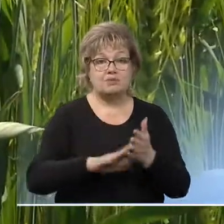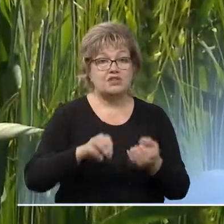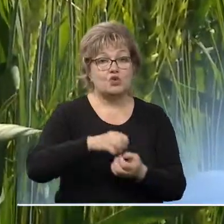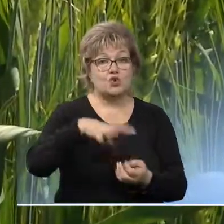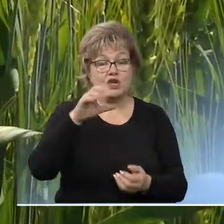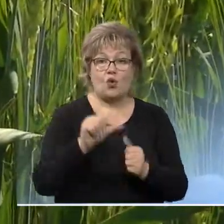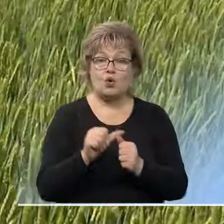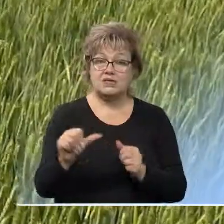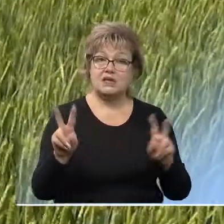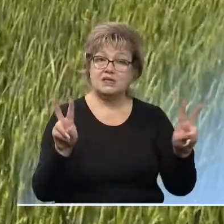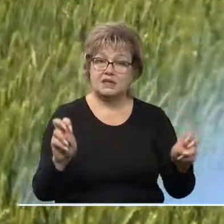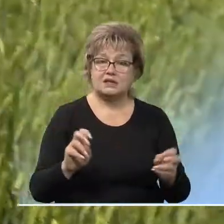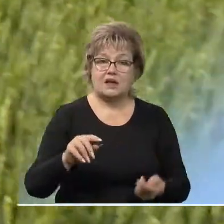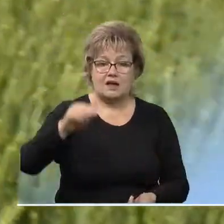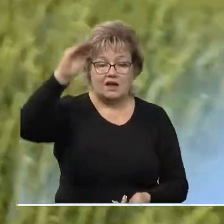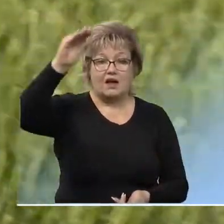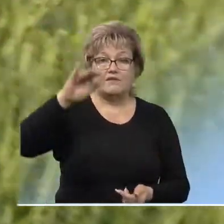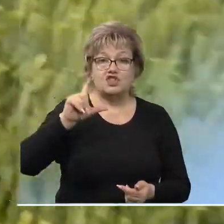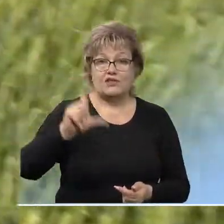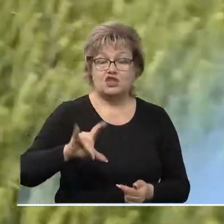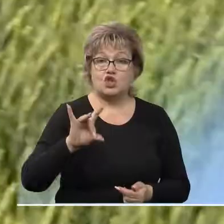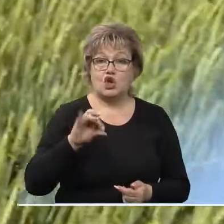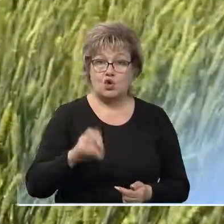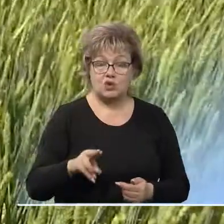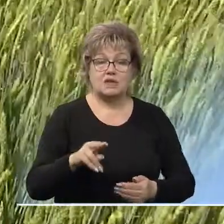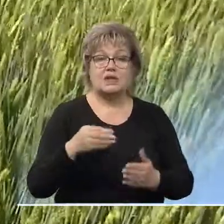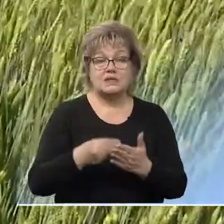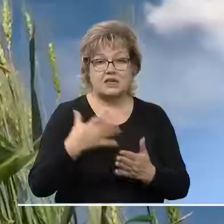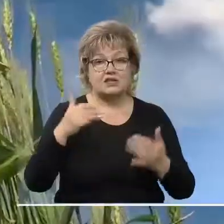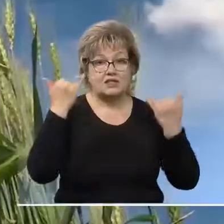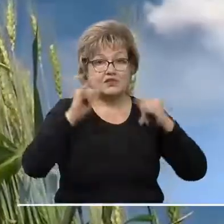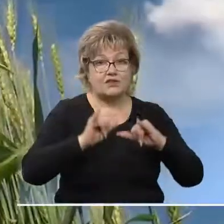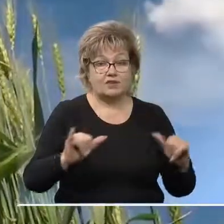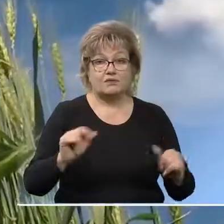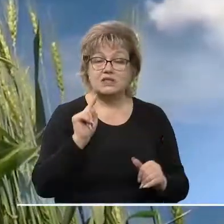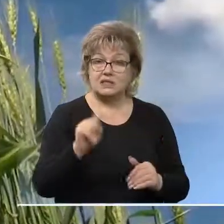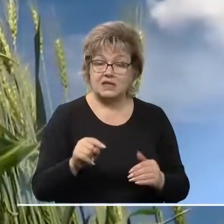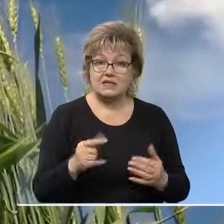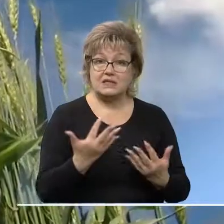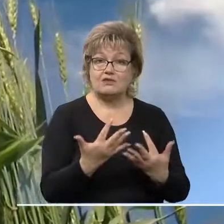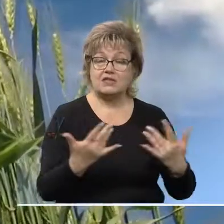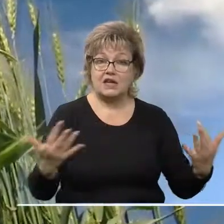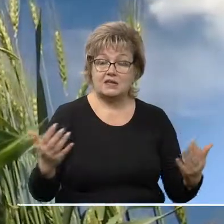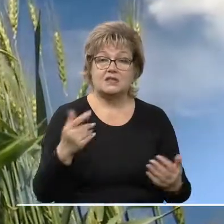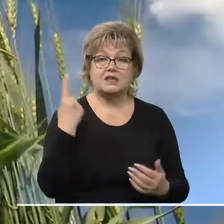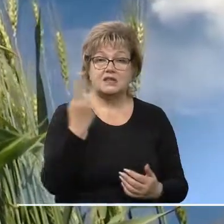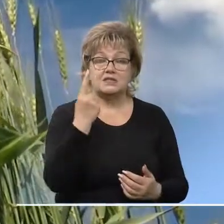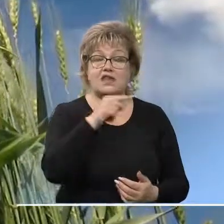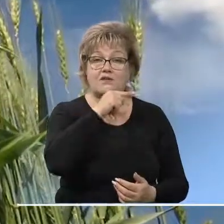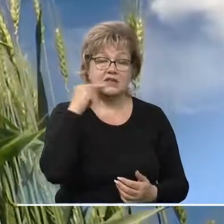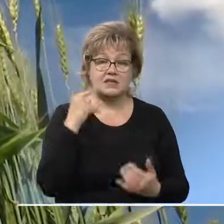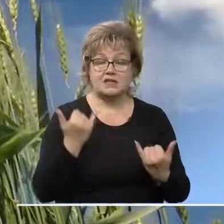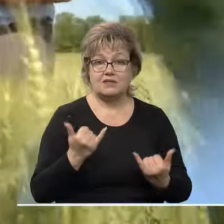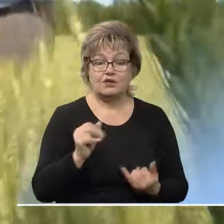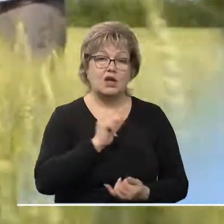без дрожжей. Отдельные сорта высотой в человеческий рост особенно ценятся в животноводстве. Здесь их селекция единственная в России